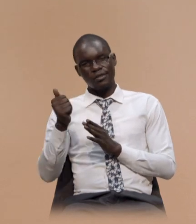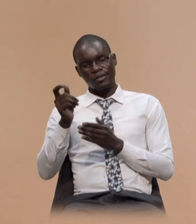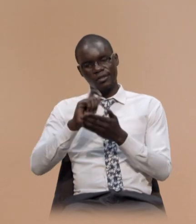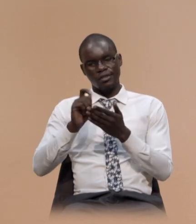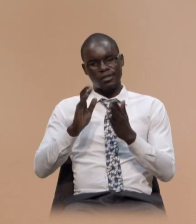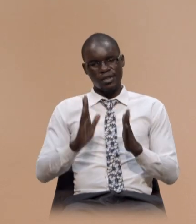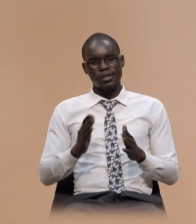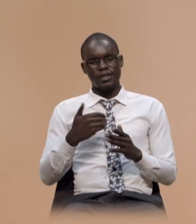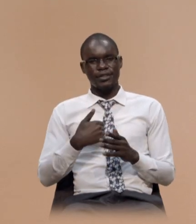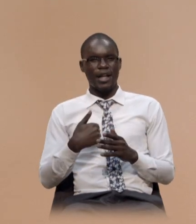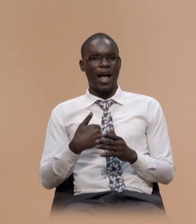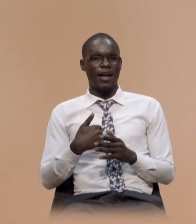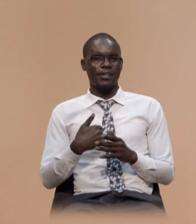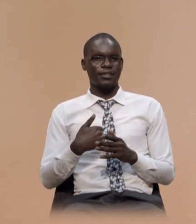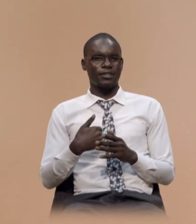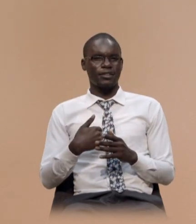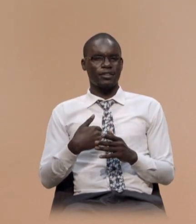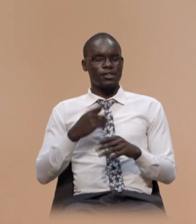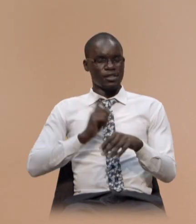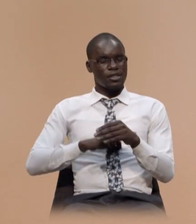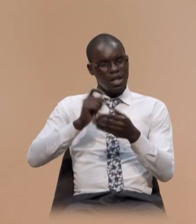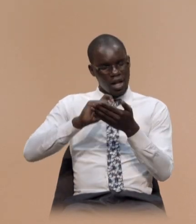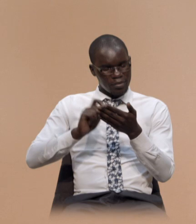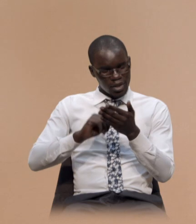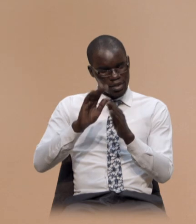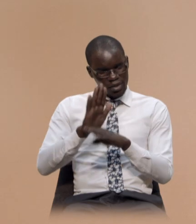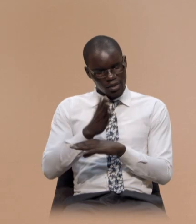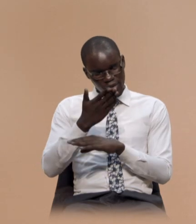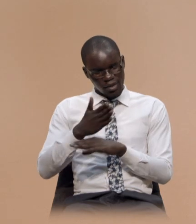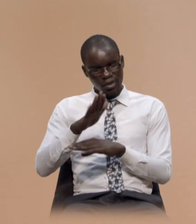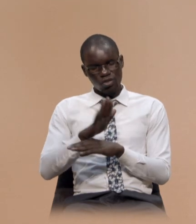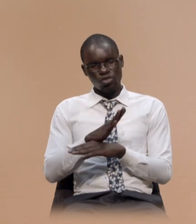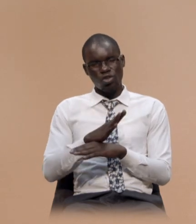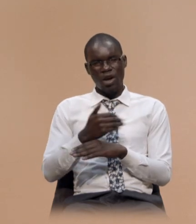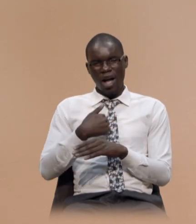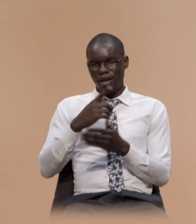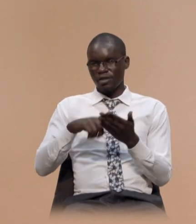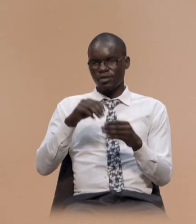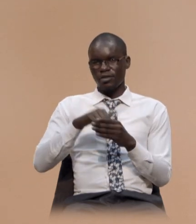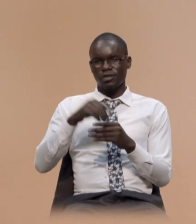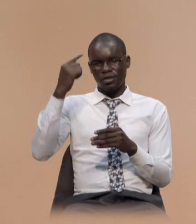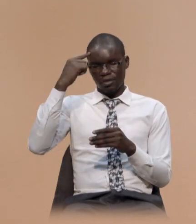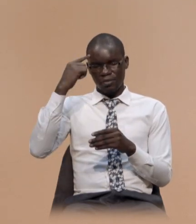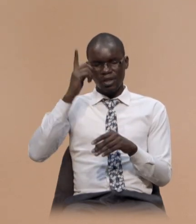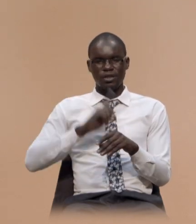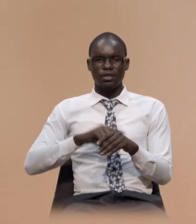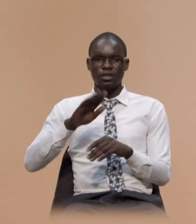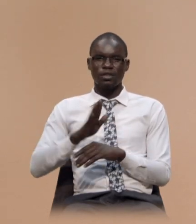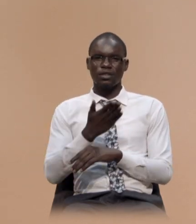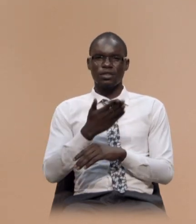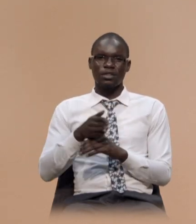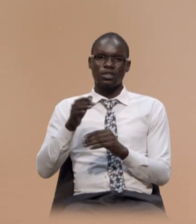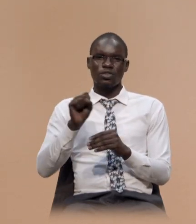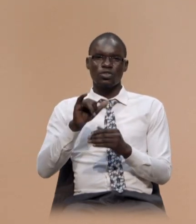hizi tunapoimba, ili tuelewe walinuia nini walipotunga na walipoimba hizo nyimbo. Ili